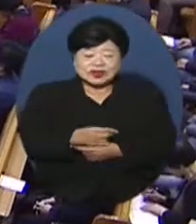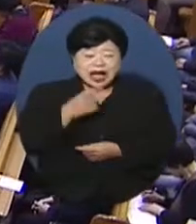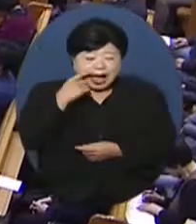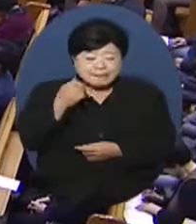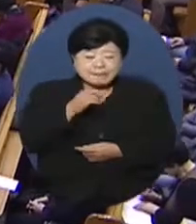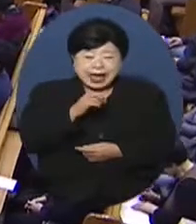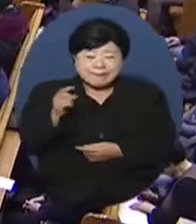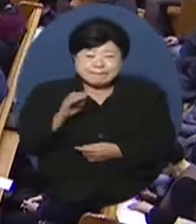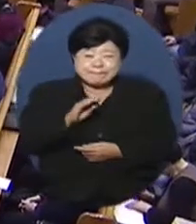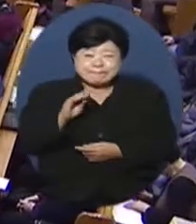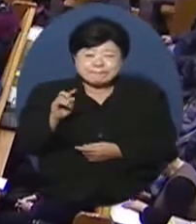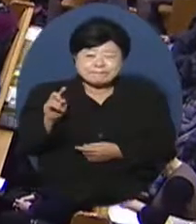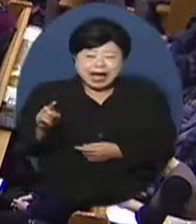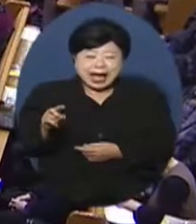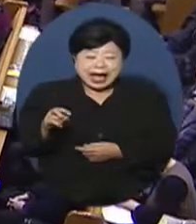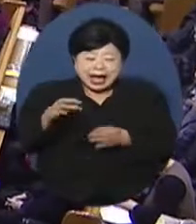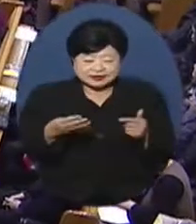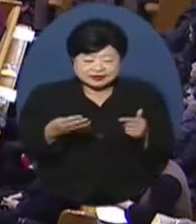마법이야